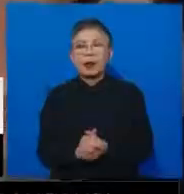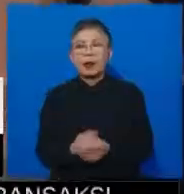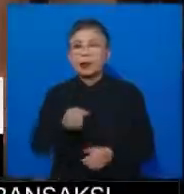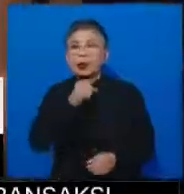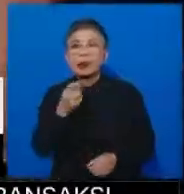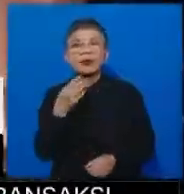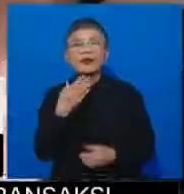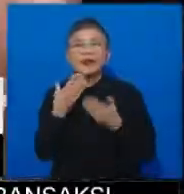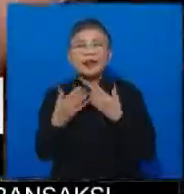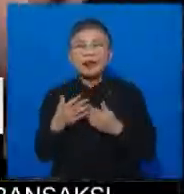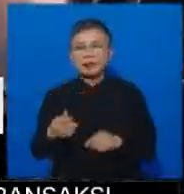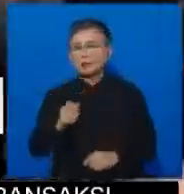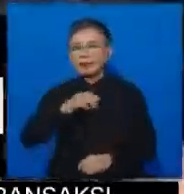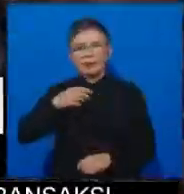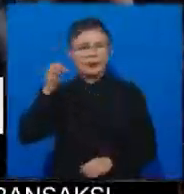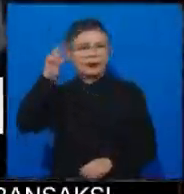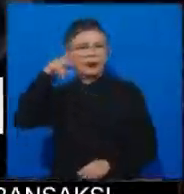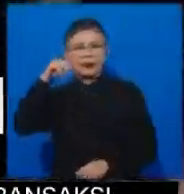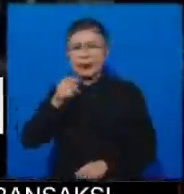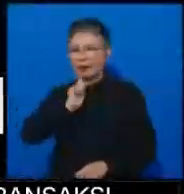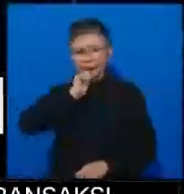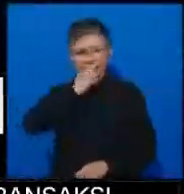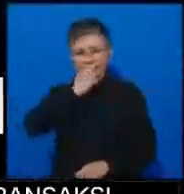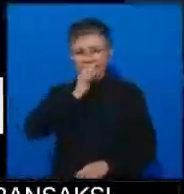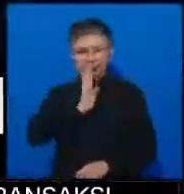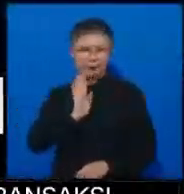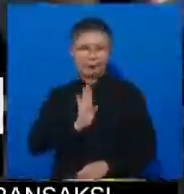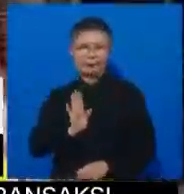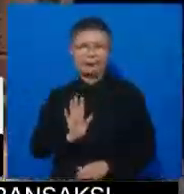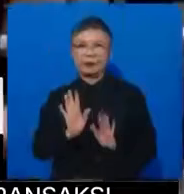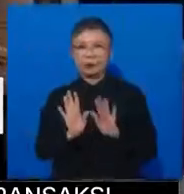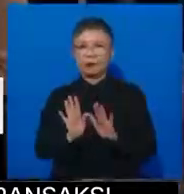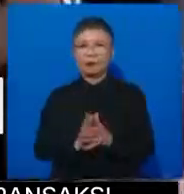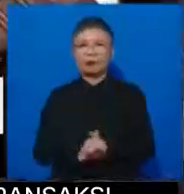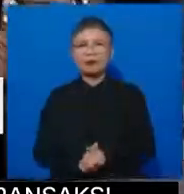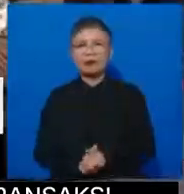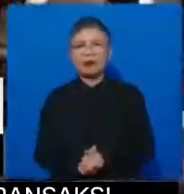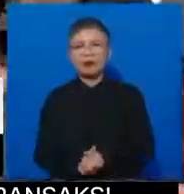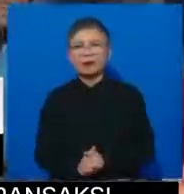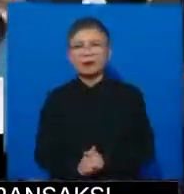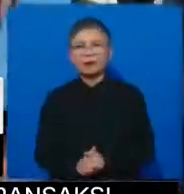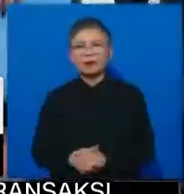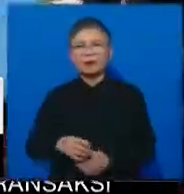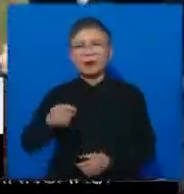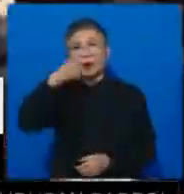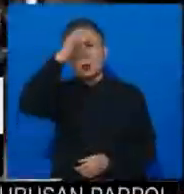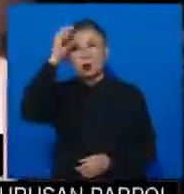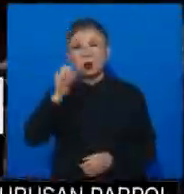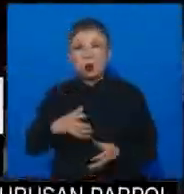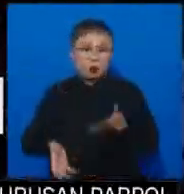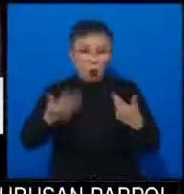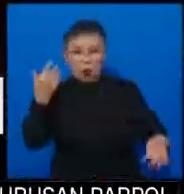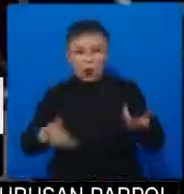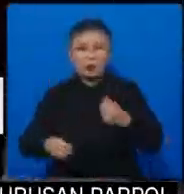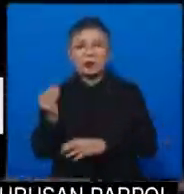saja yang dibawanya. Sebelumnya, di Treskrim Suspolda Metro Jaya membongkar kegiatan rumah produksi film porno di